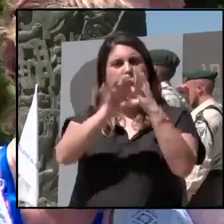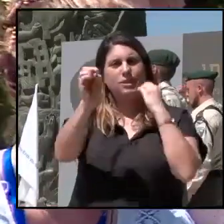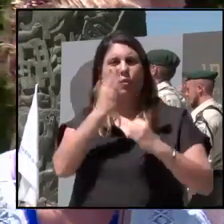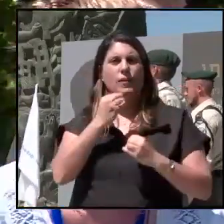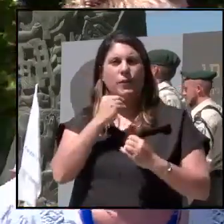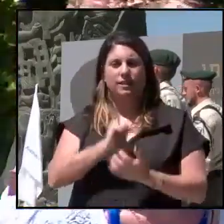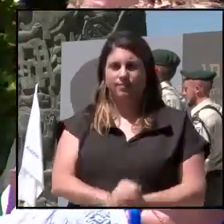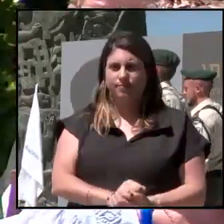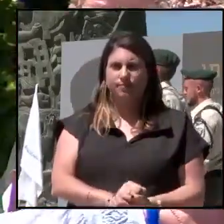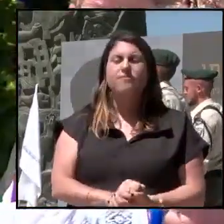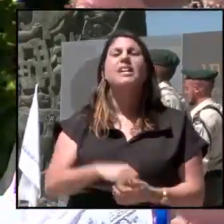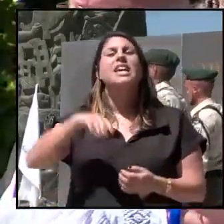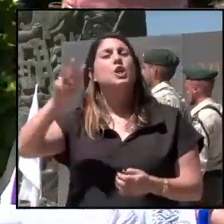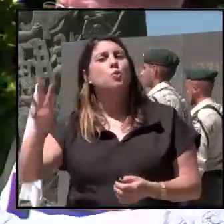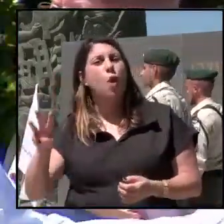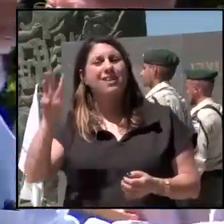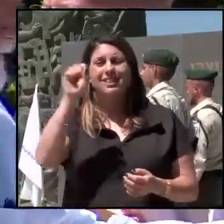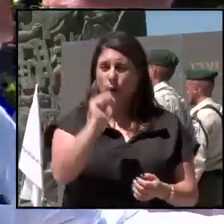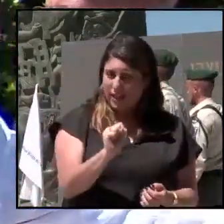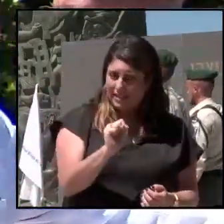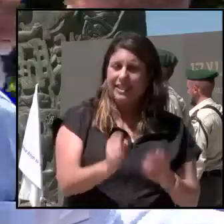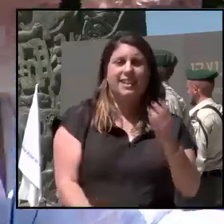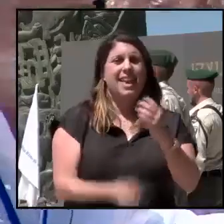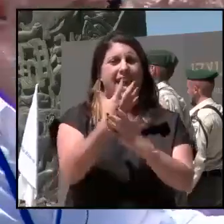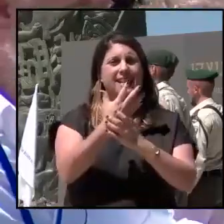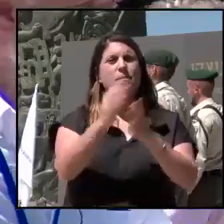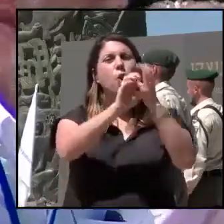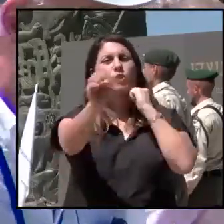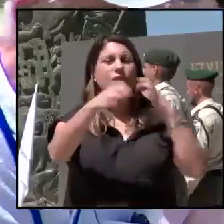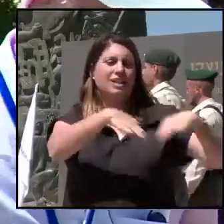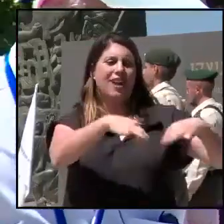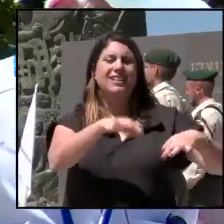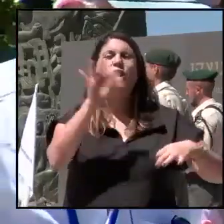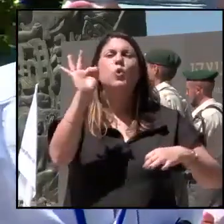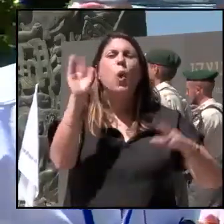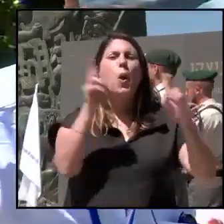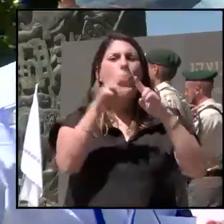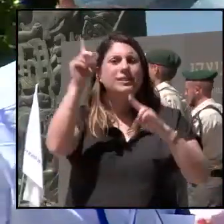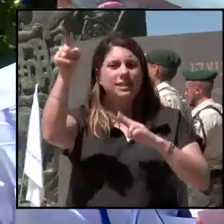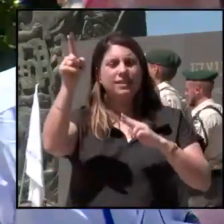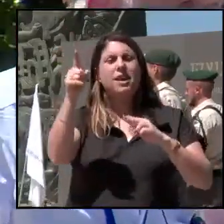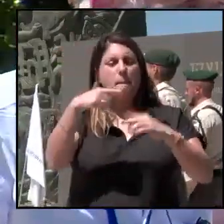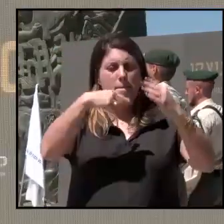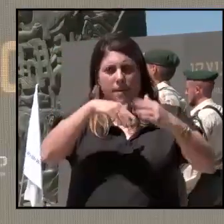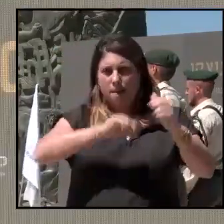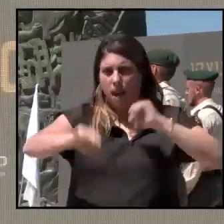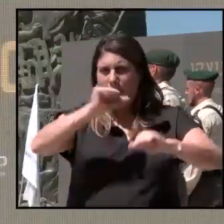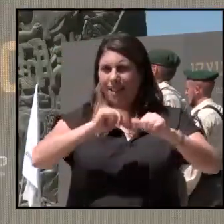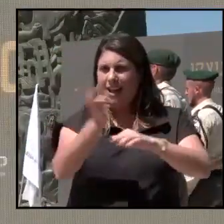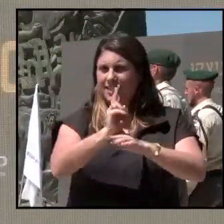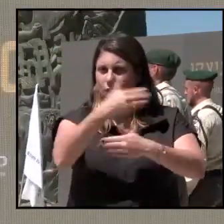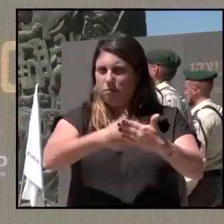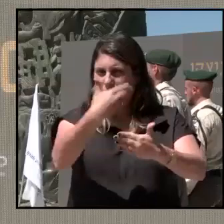היהודית. שמואל סקורניצקי הקים בקונסוליה הספרדית בטולוז מעבדה לזיוף מסמכים, הסתיר נשק